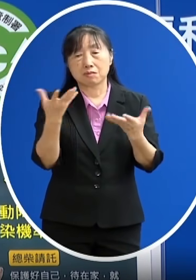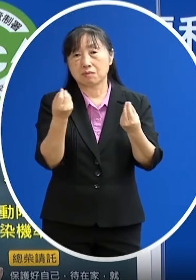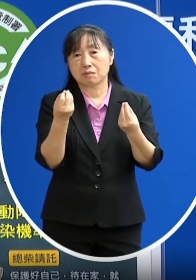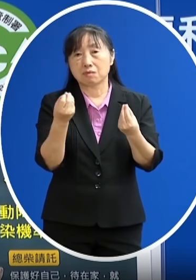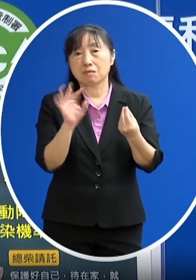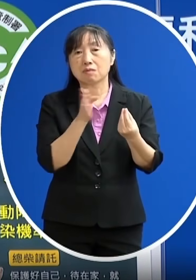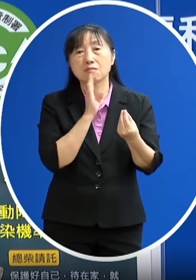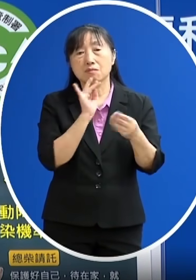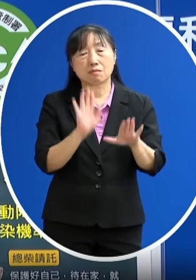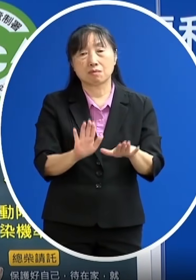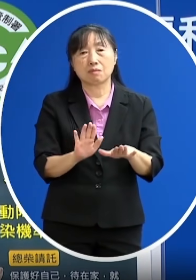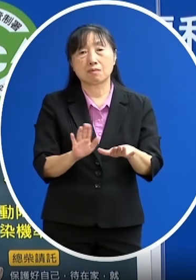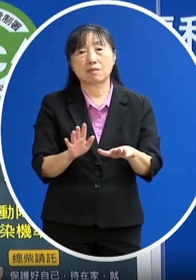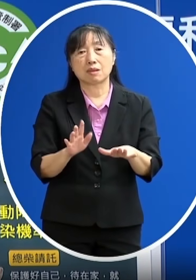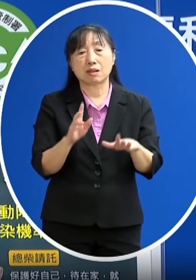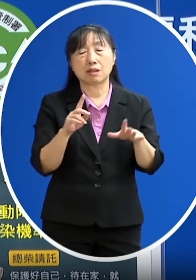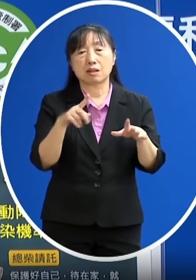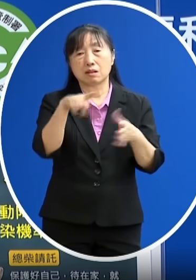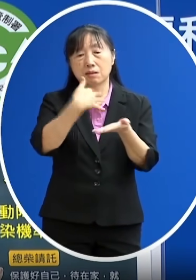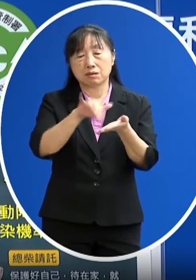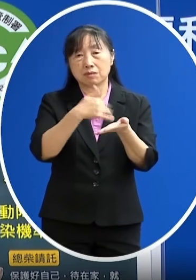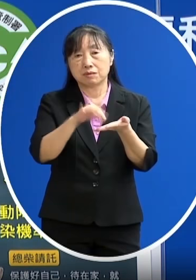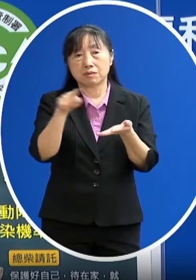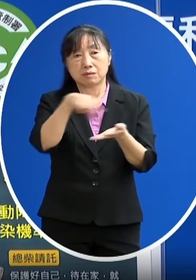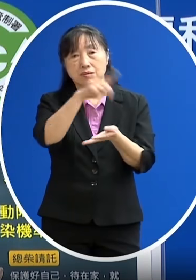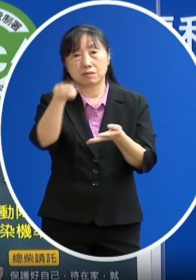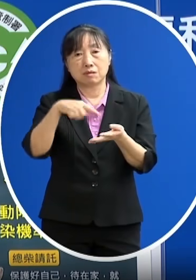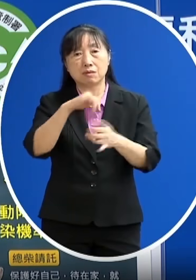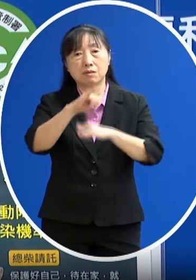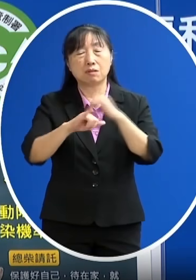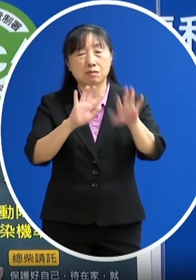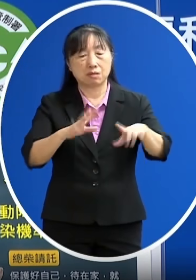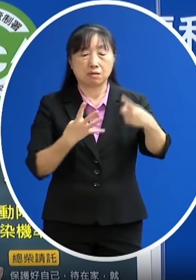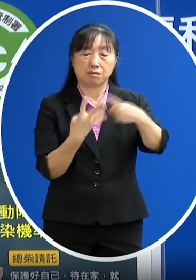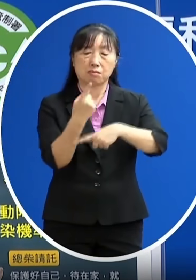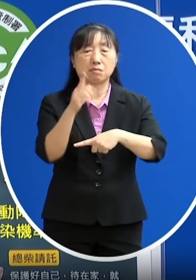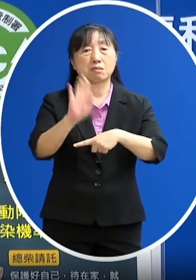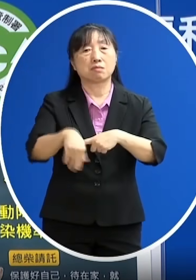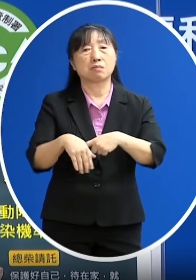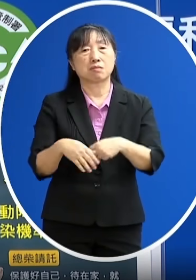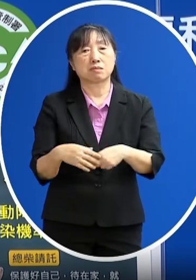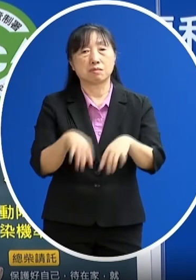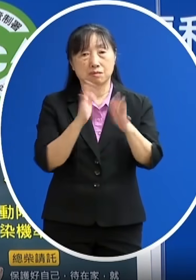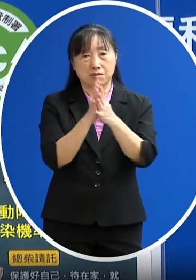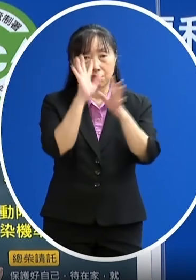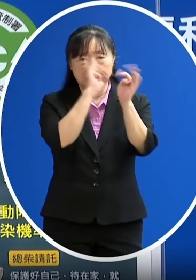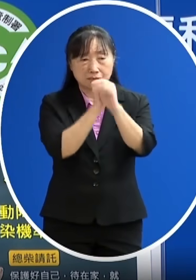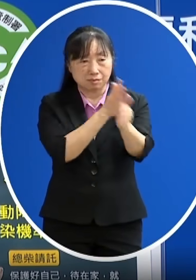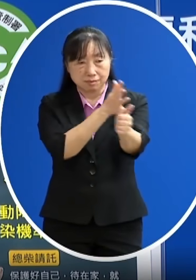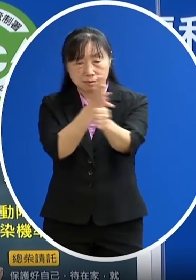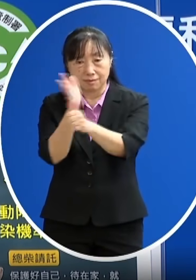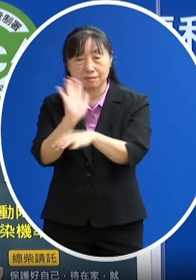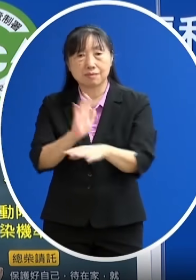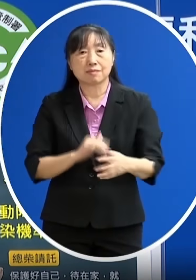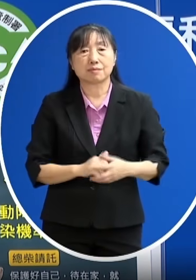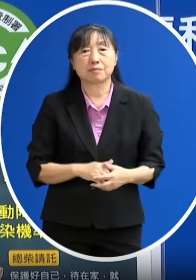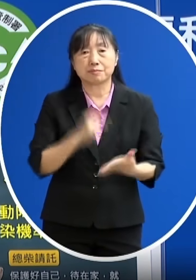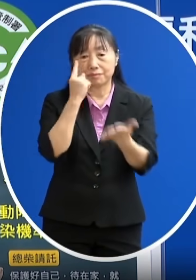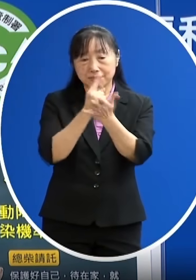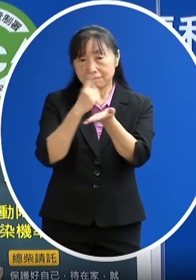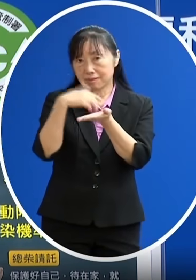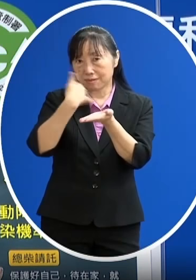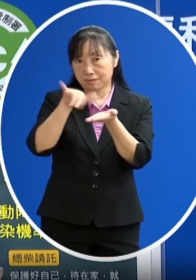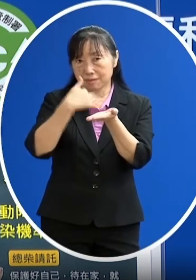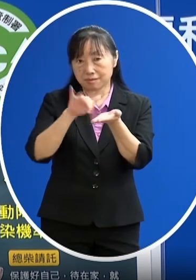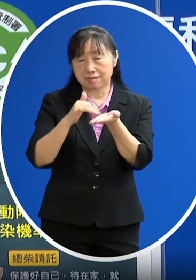好，那现在哈，大致从现在算起来，大概都不足1/4了。如果依据疫调，哈，这样的一个每天这样算